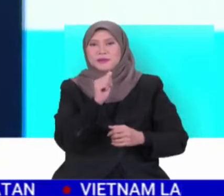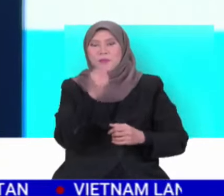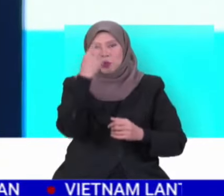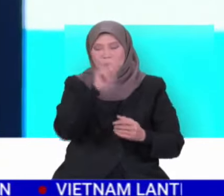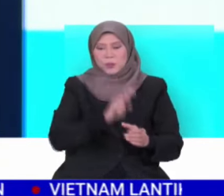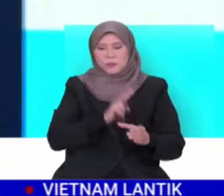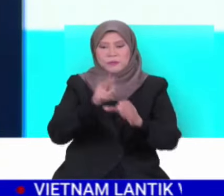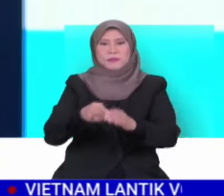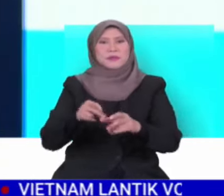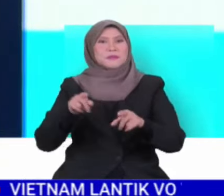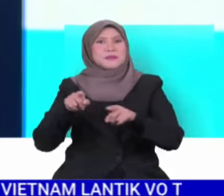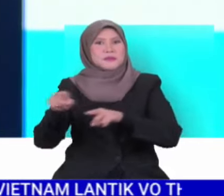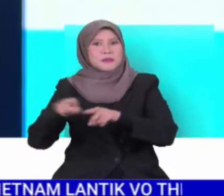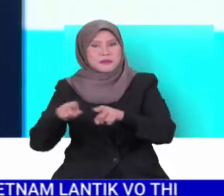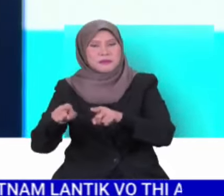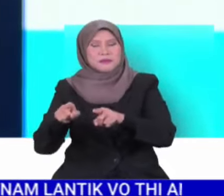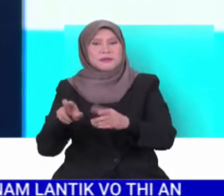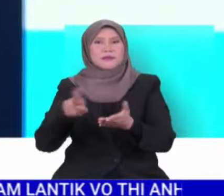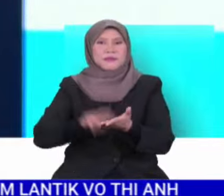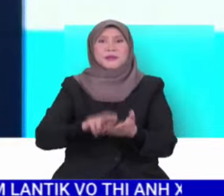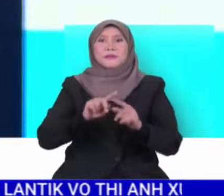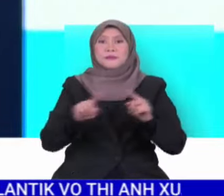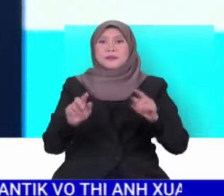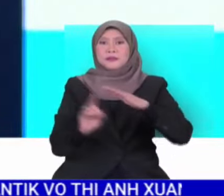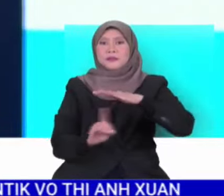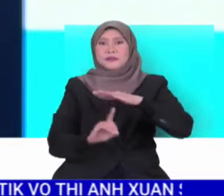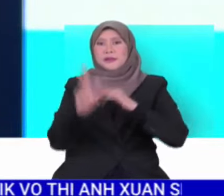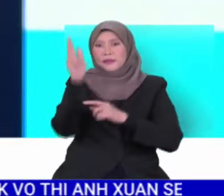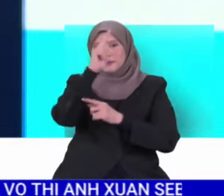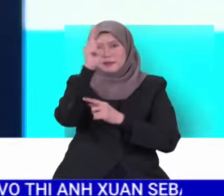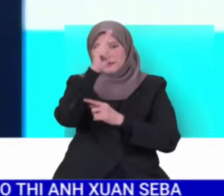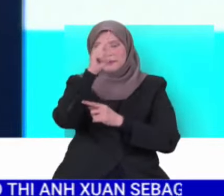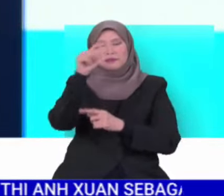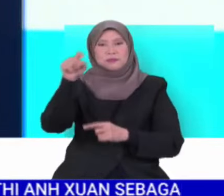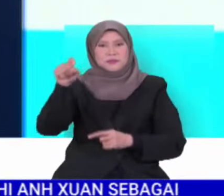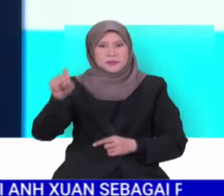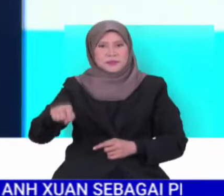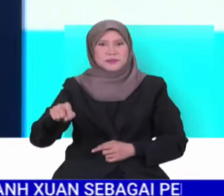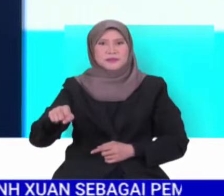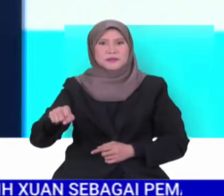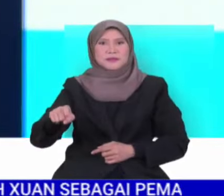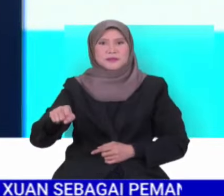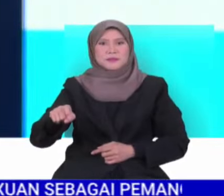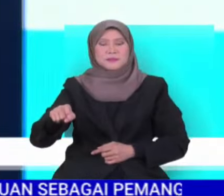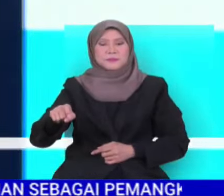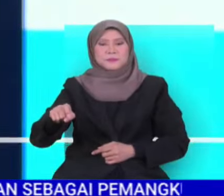bersama, bersaing. Tetapi dari segi dasar kerajaan, mestilah